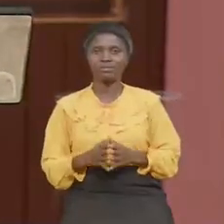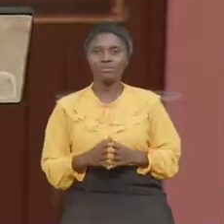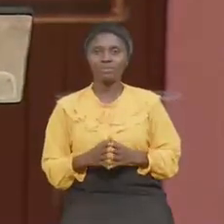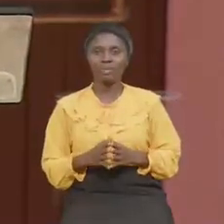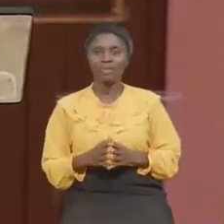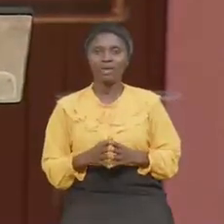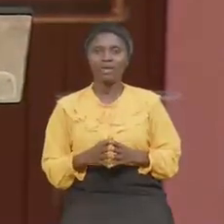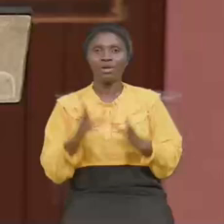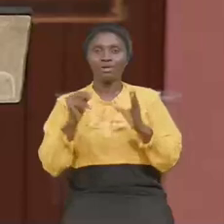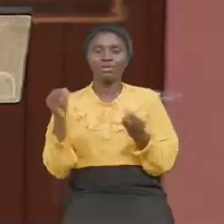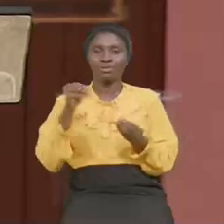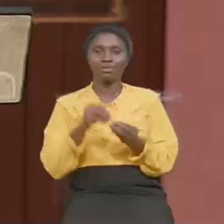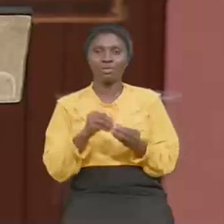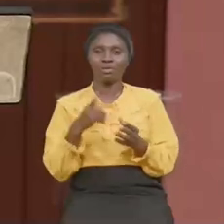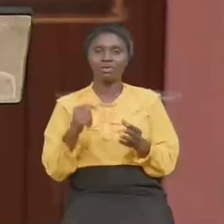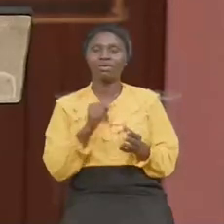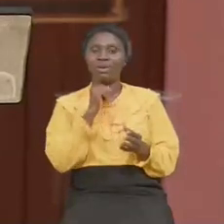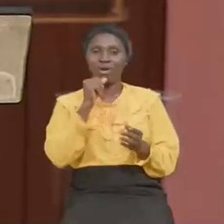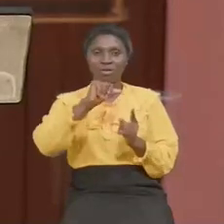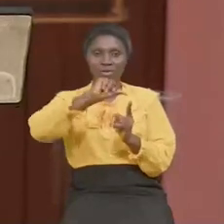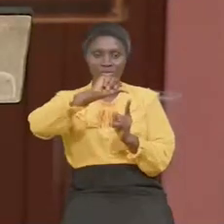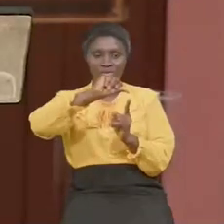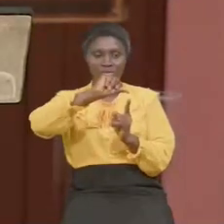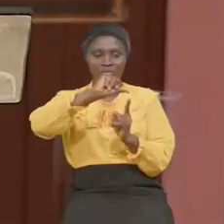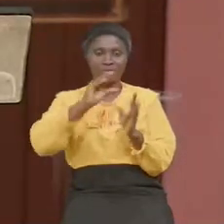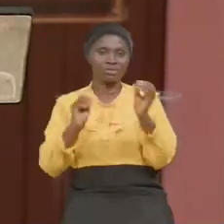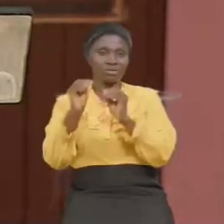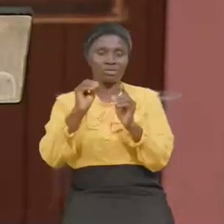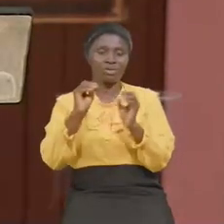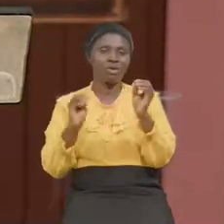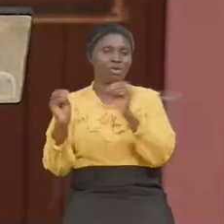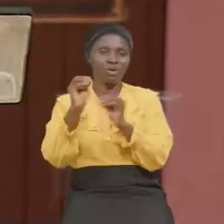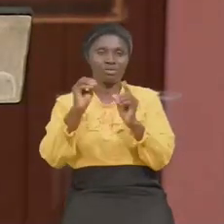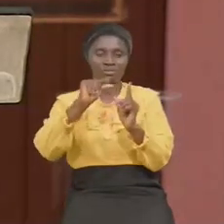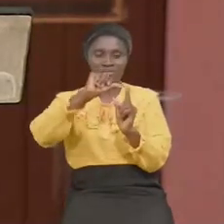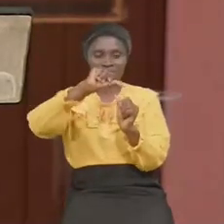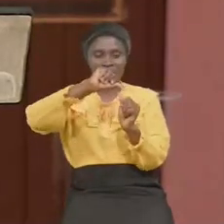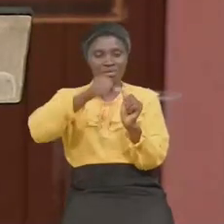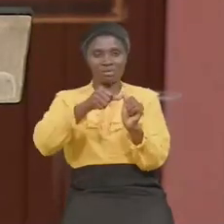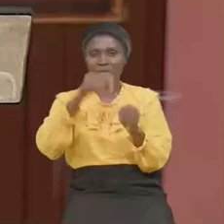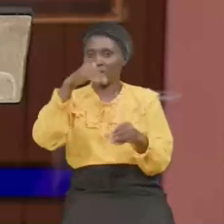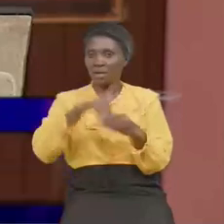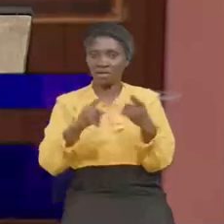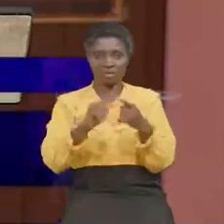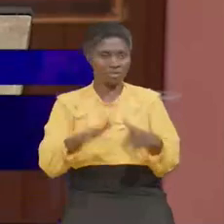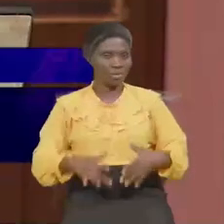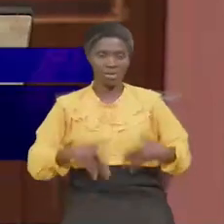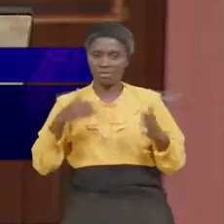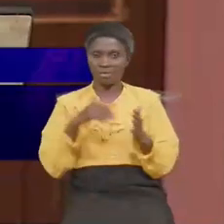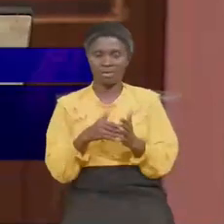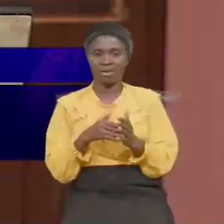Aucun incirconcis n'entrera dans ta vie. Secoue ta poussière et mets-toi sur ton séant. Détache tes